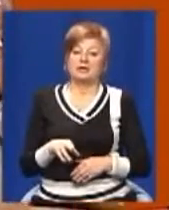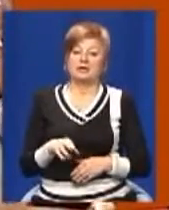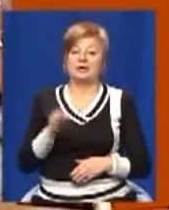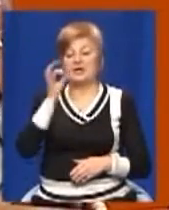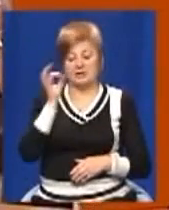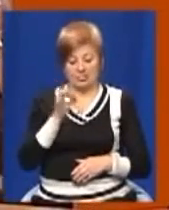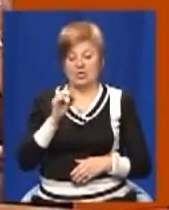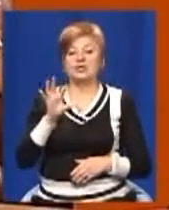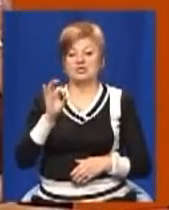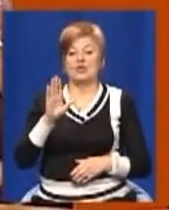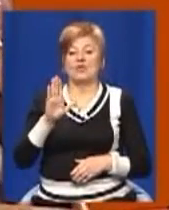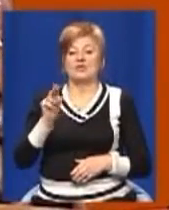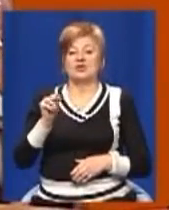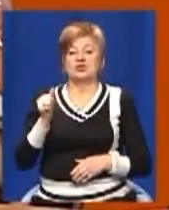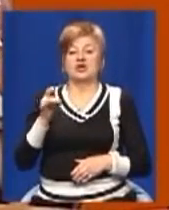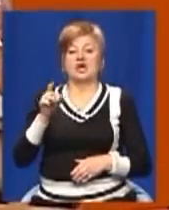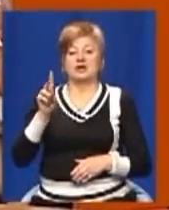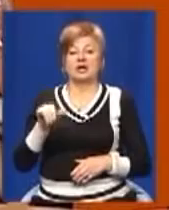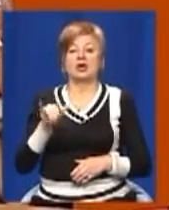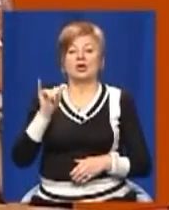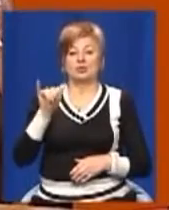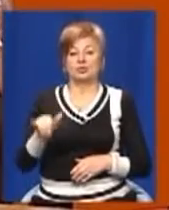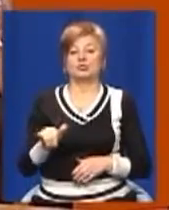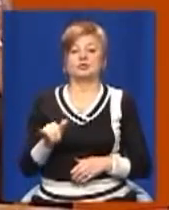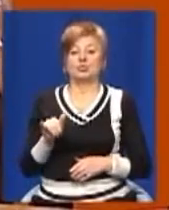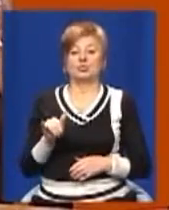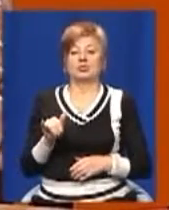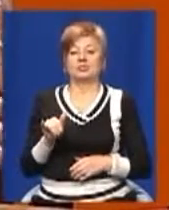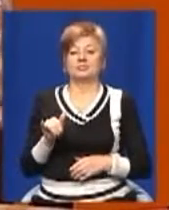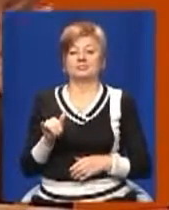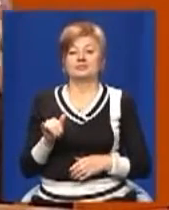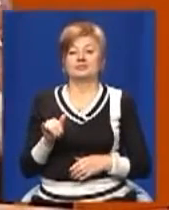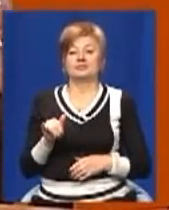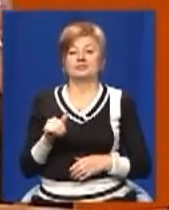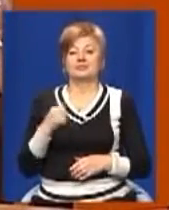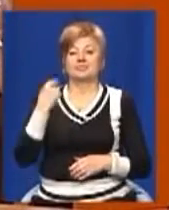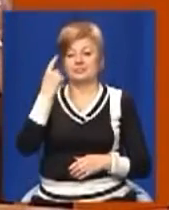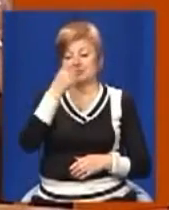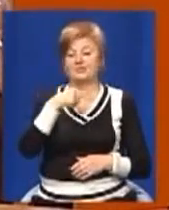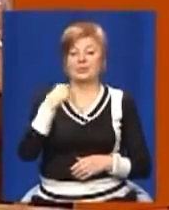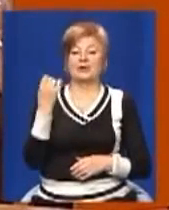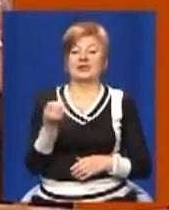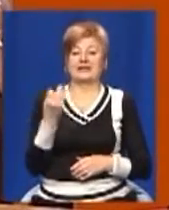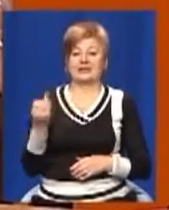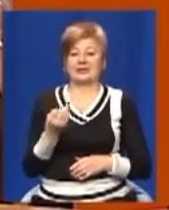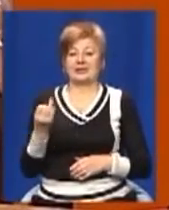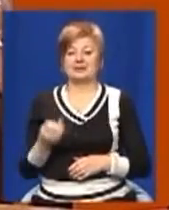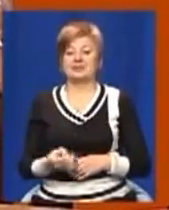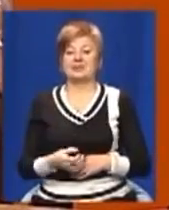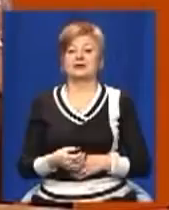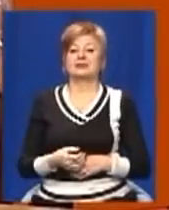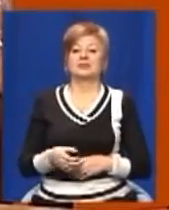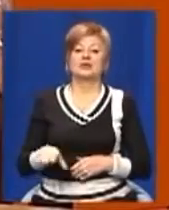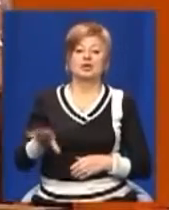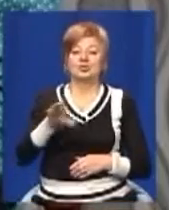німецьку овчарку. У неї така прикольна мордочка. Ну,